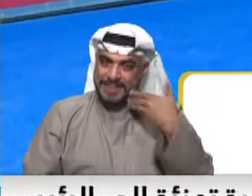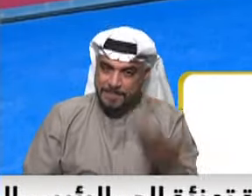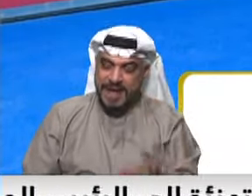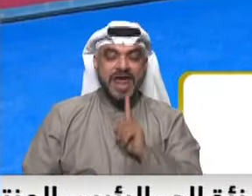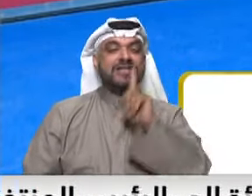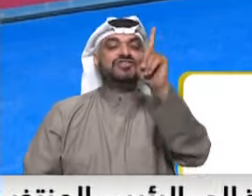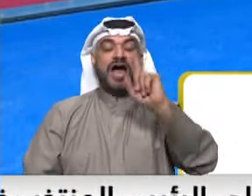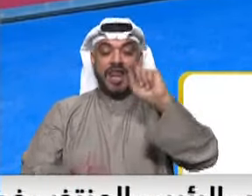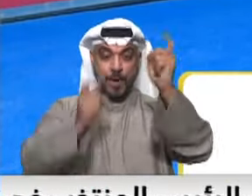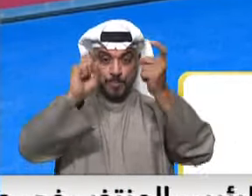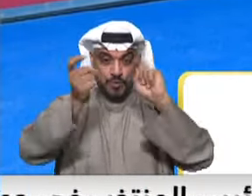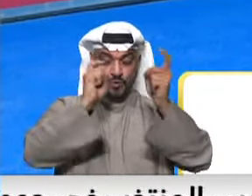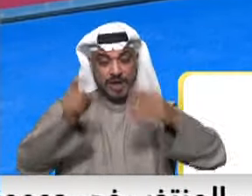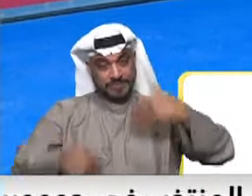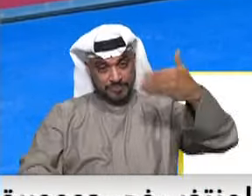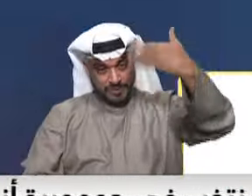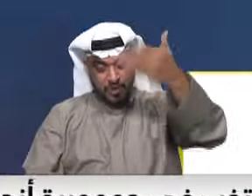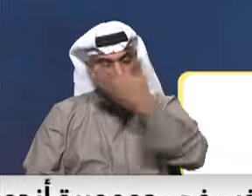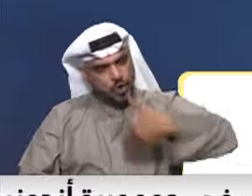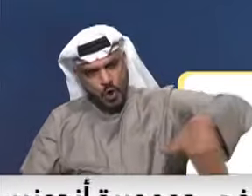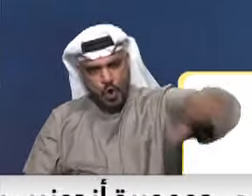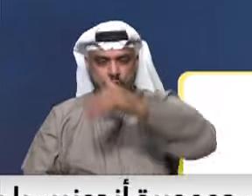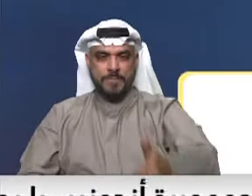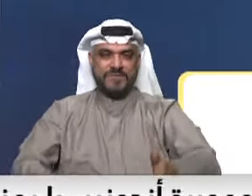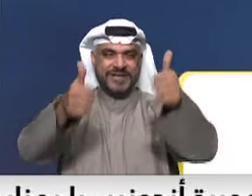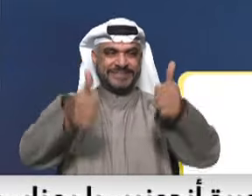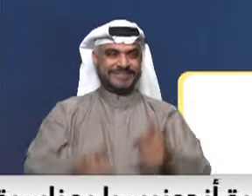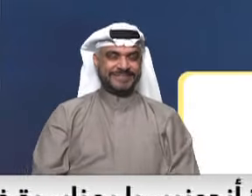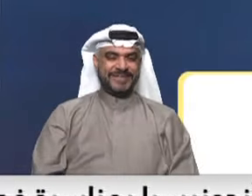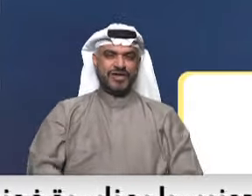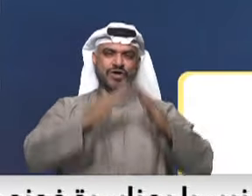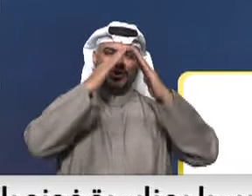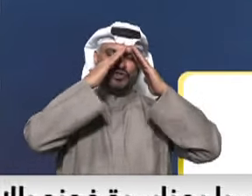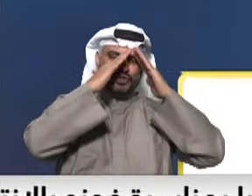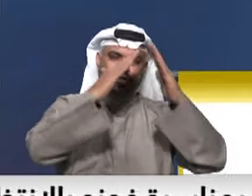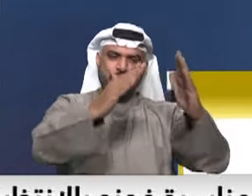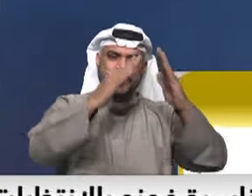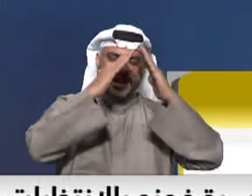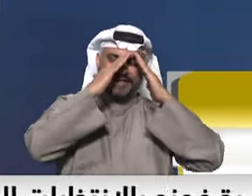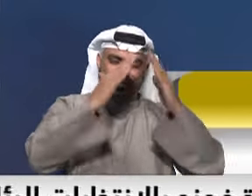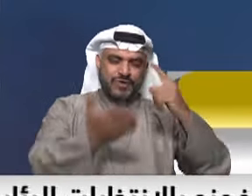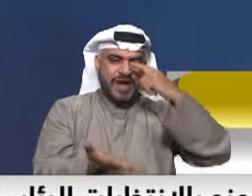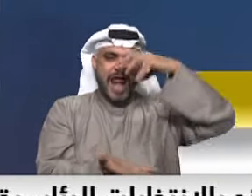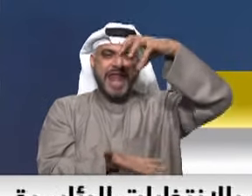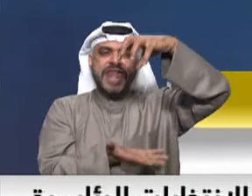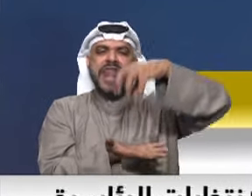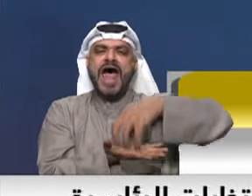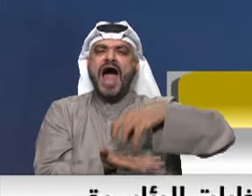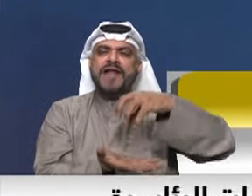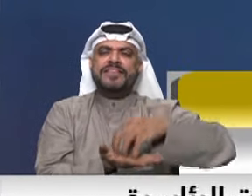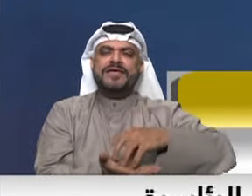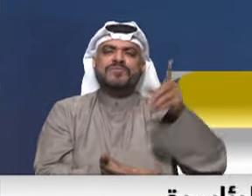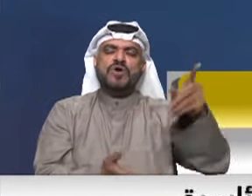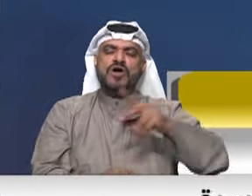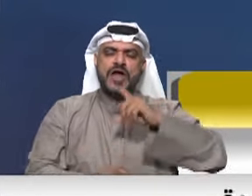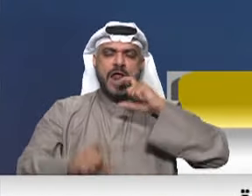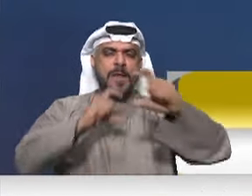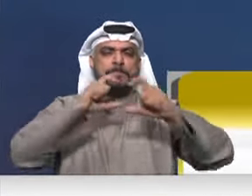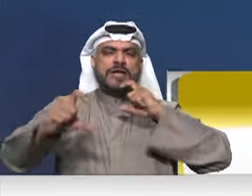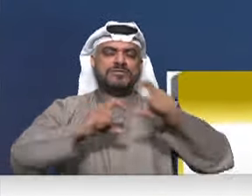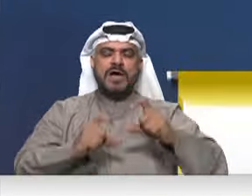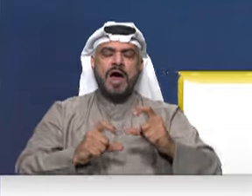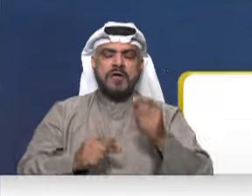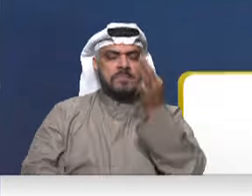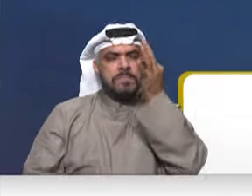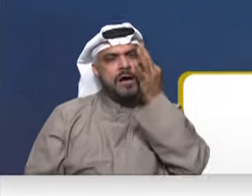البطولات الجاية التوفيق لكل الفرق إن شاء الله. أشكر النادي اتحاد المصارف على مجهودهم الجبار اللي قاعد يسوونه كل مرة ويذهلونا